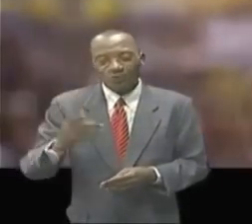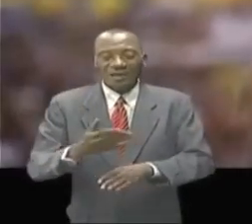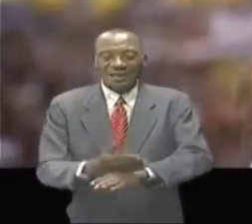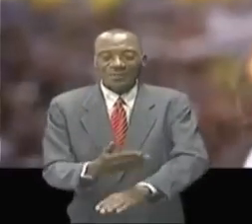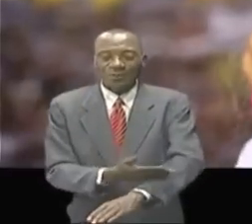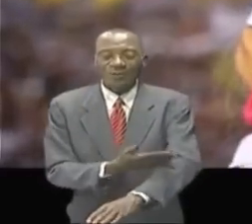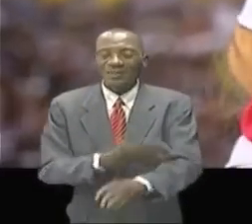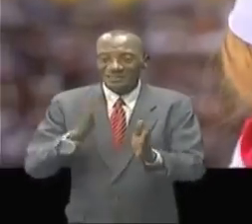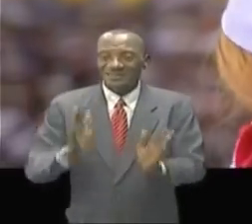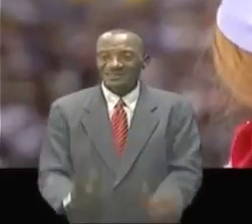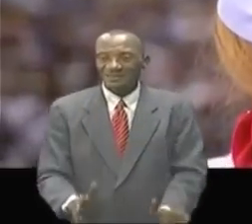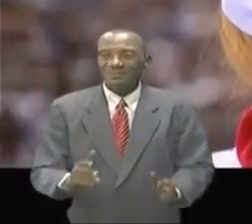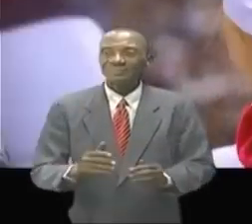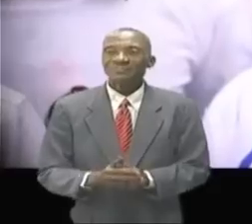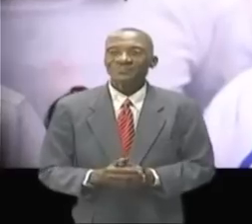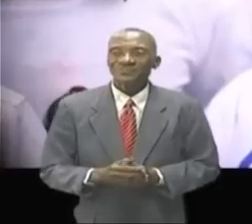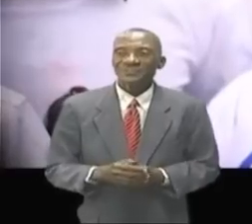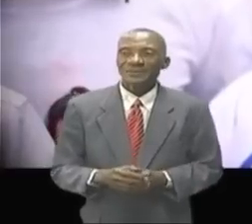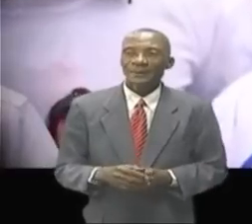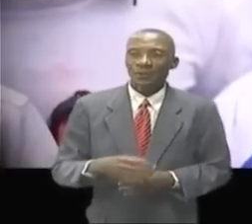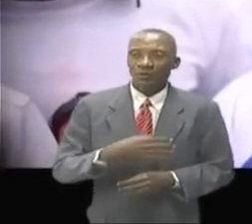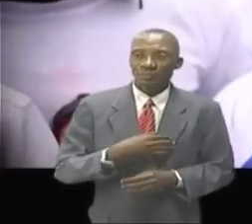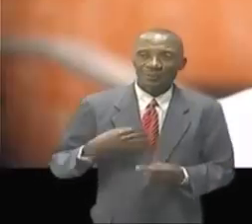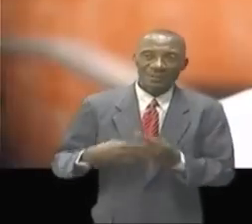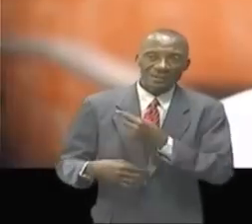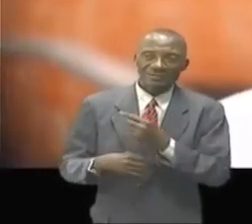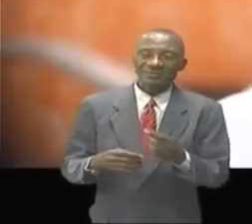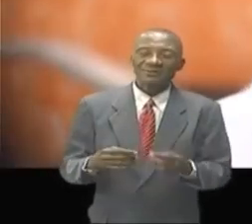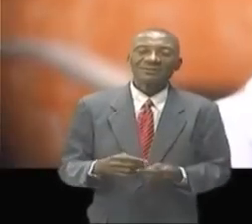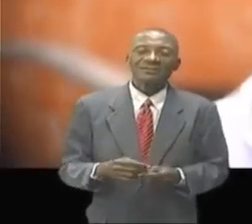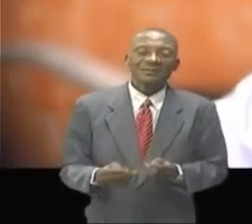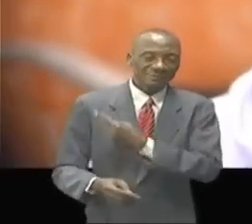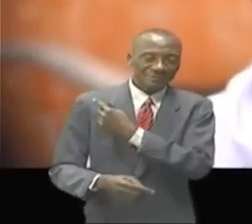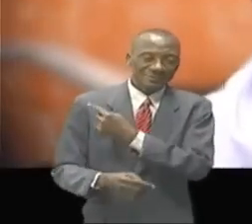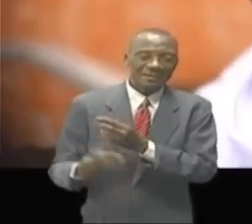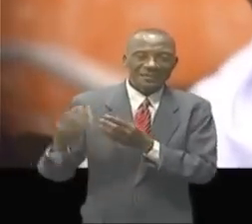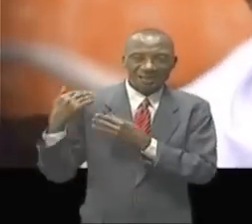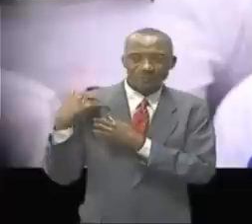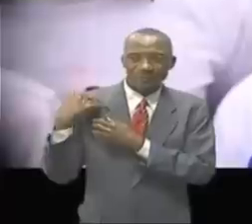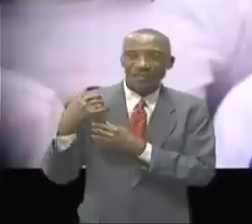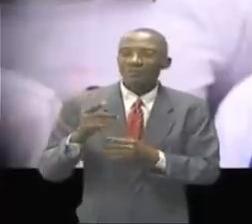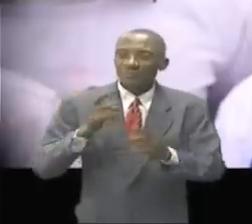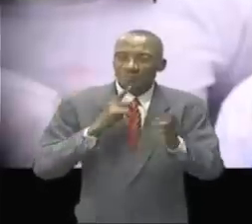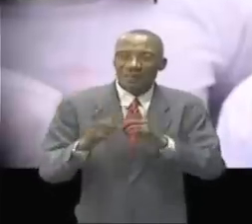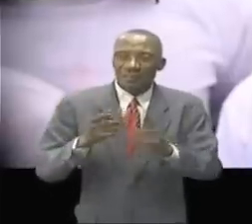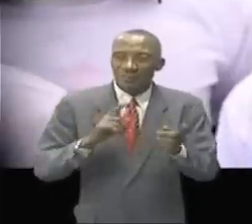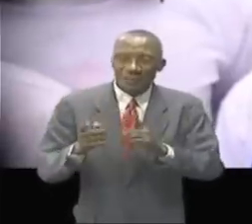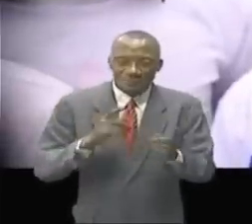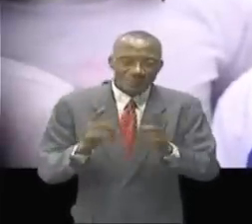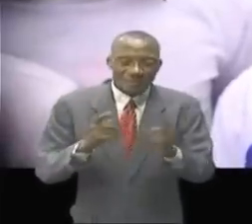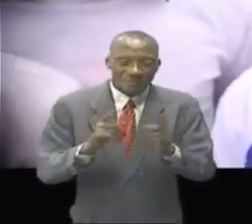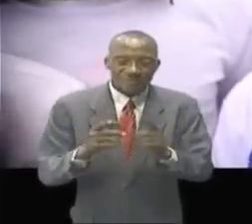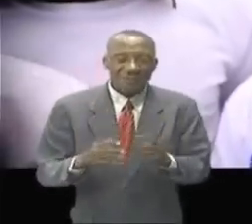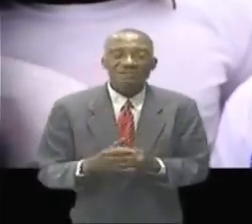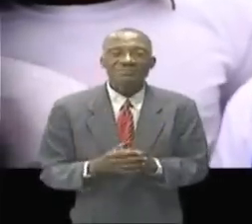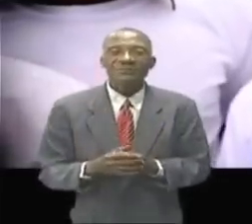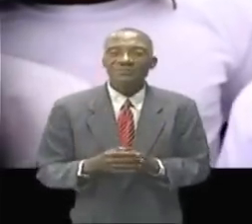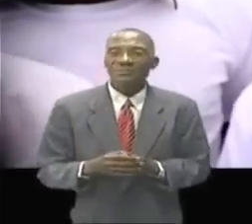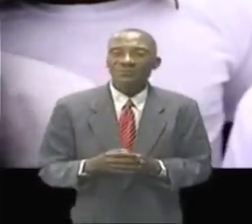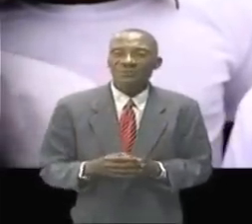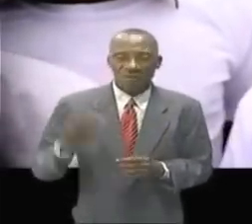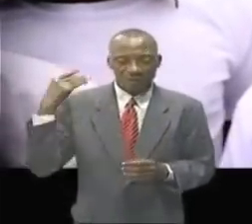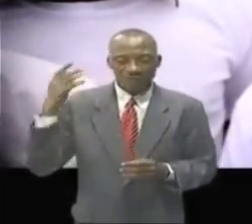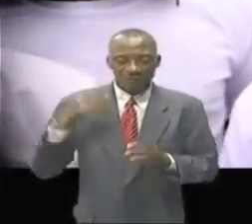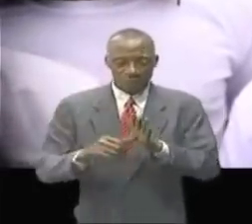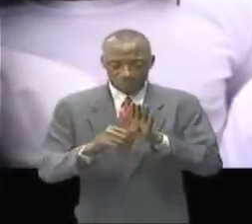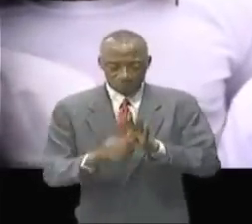suis patriote, c'est pour cela que je viens mettre aussi ma main dans la pâte. Mon apport, tout d'abord, c'est d'abord regrouper les Congolais au sein d'une